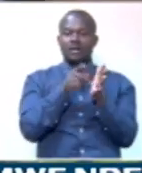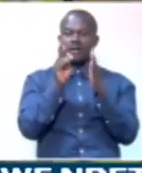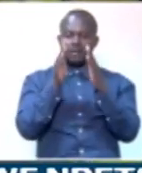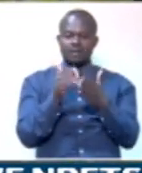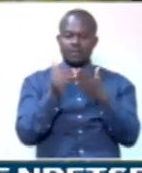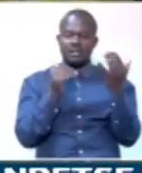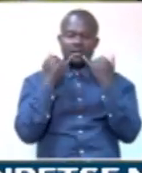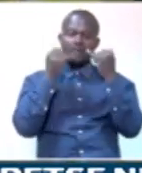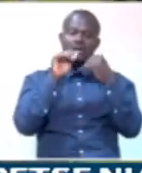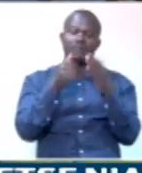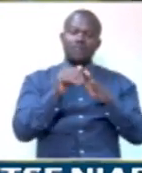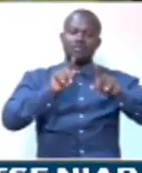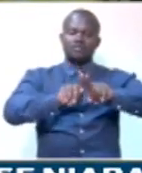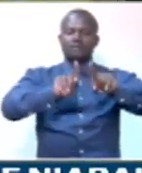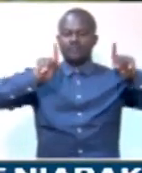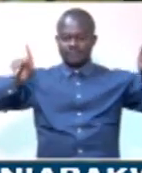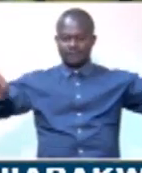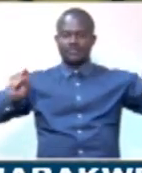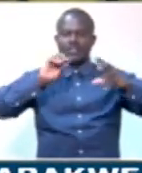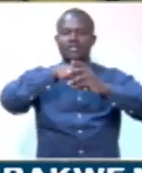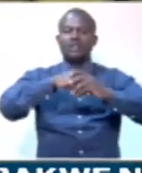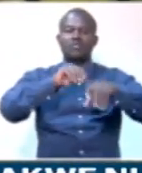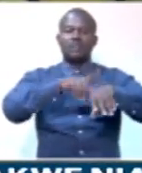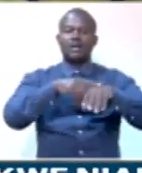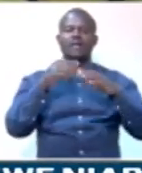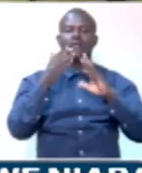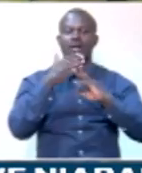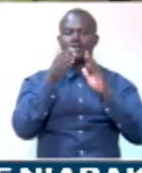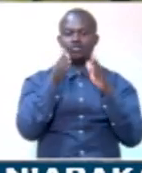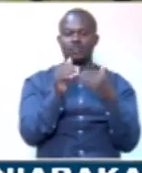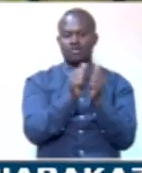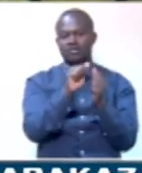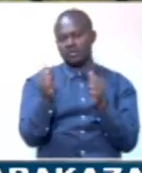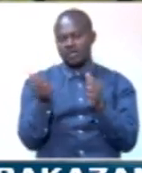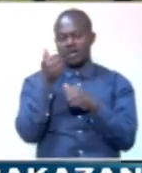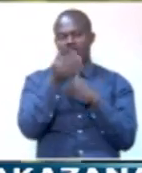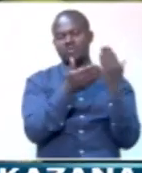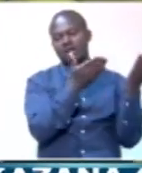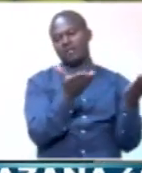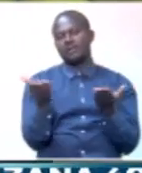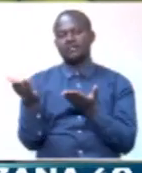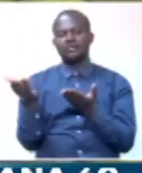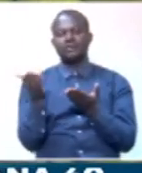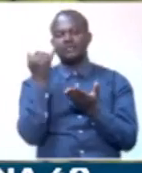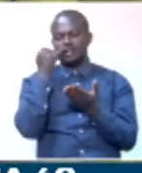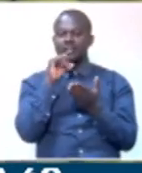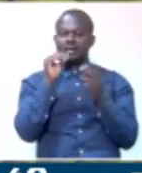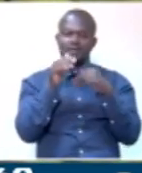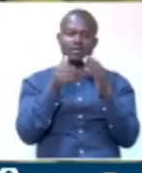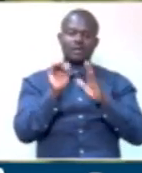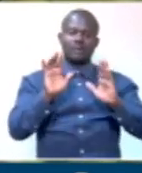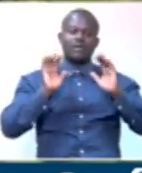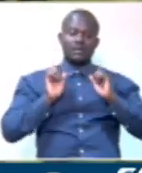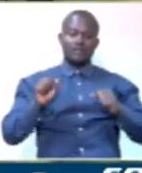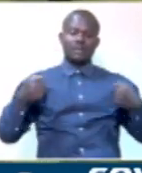ndabanza nkabwira mutandukane, mushyiremo umwanya hagati y'umuntu n'undi, ubundi nkabona ko bakira. Hatabaye kwirinda,